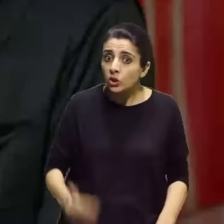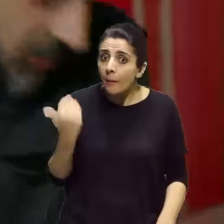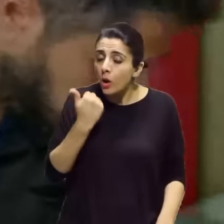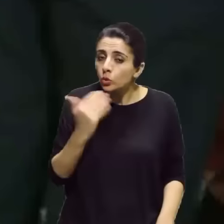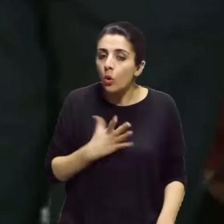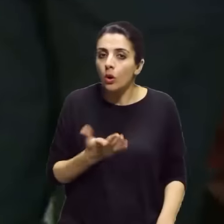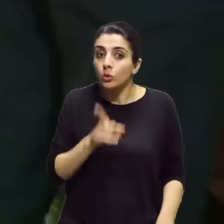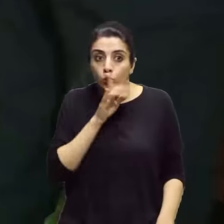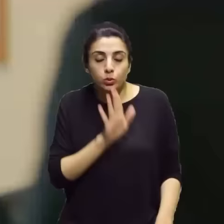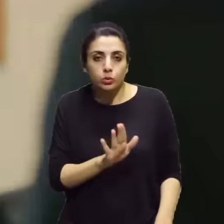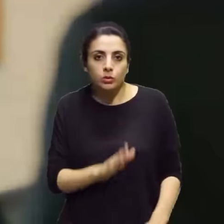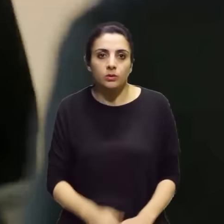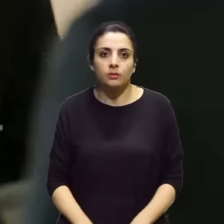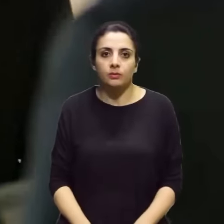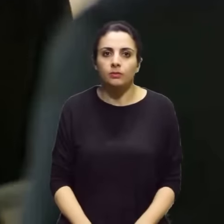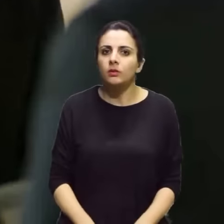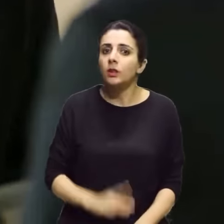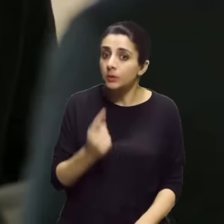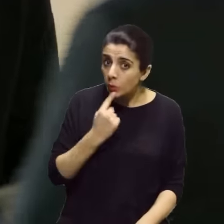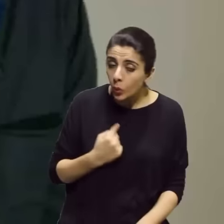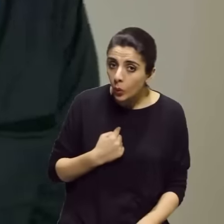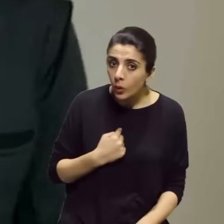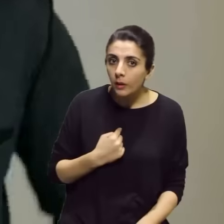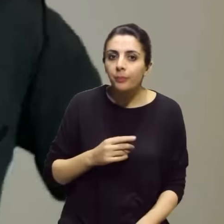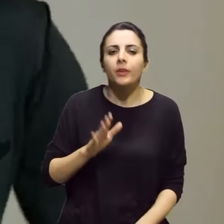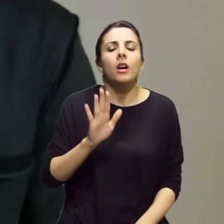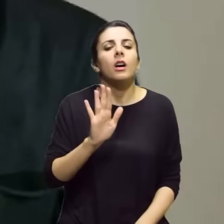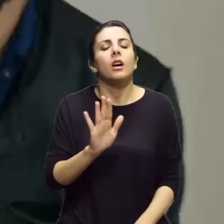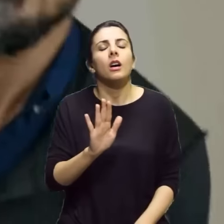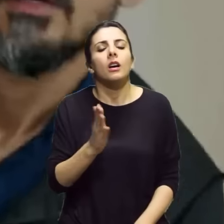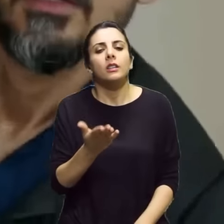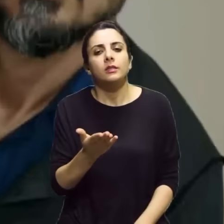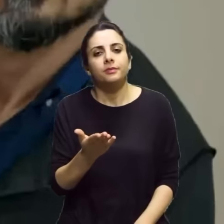Biraz toparlan. Şişt. Bir şey mi dedin hayatım?